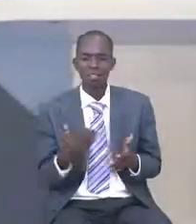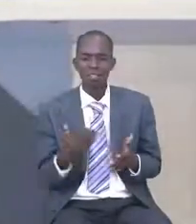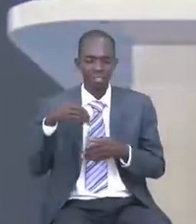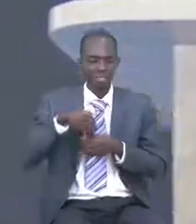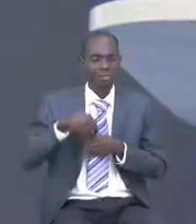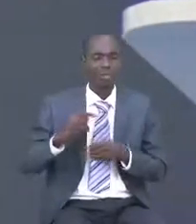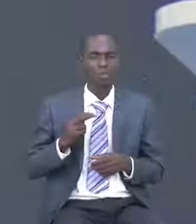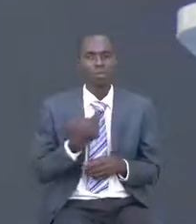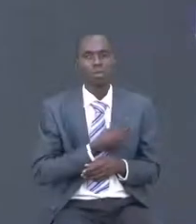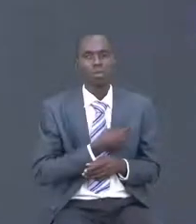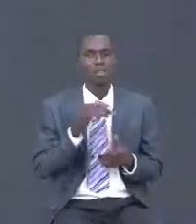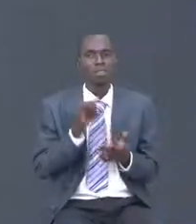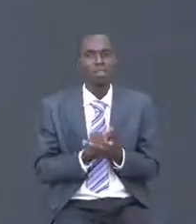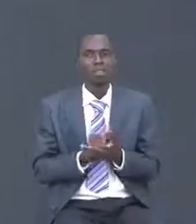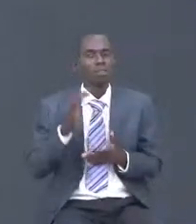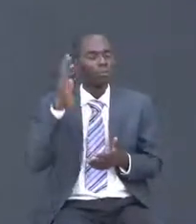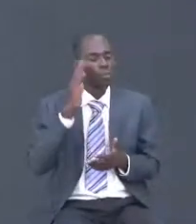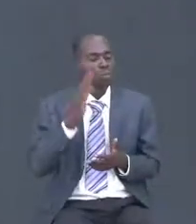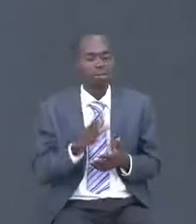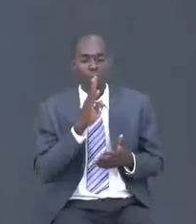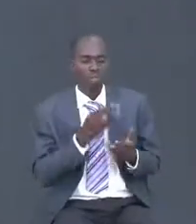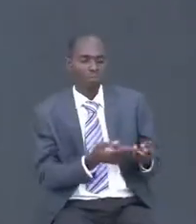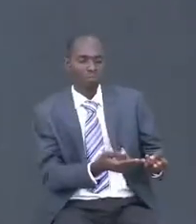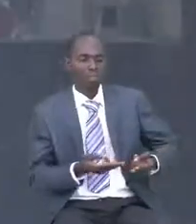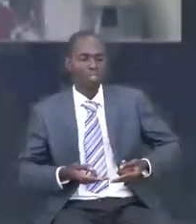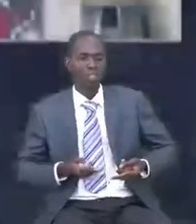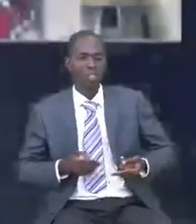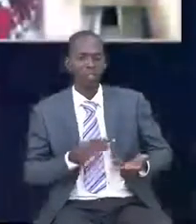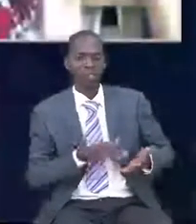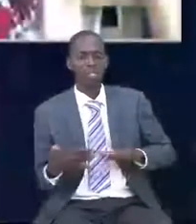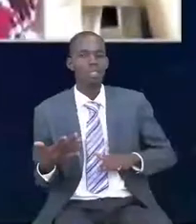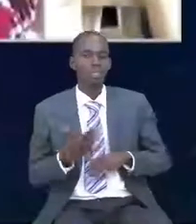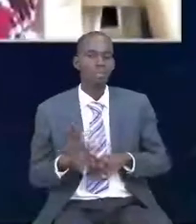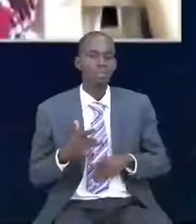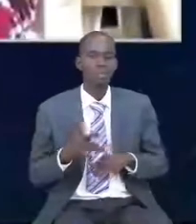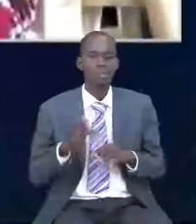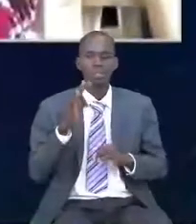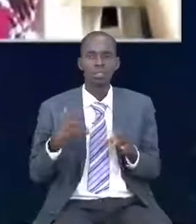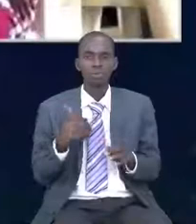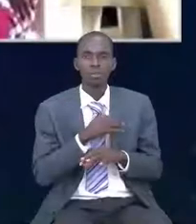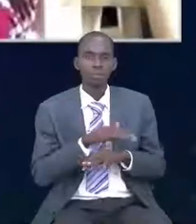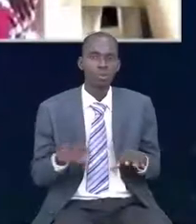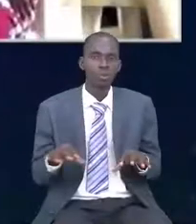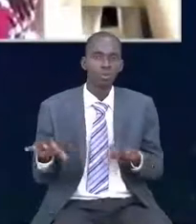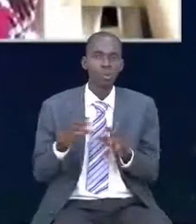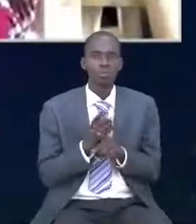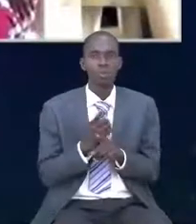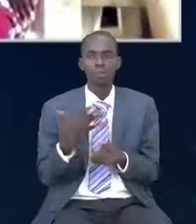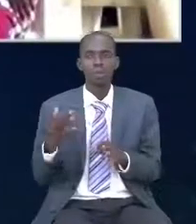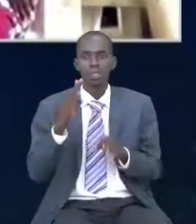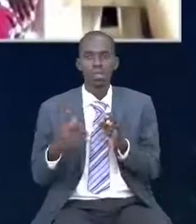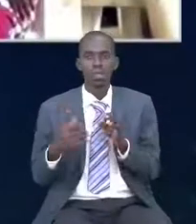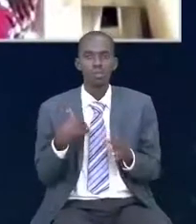réactiver. Il y a cette chose en nous qui est dormante, qui sera morte si